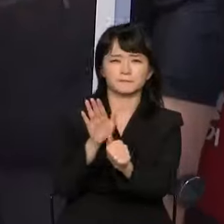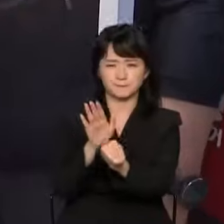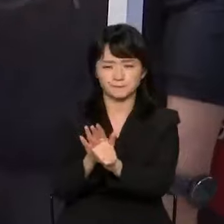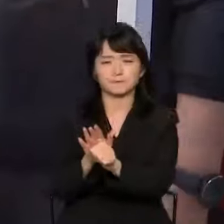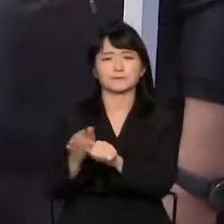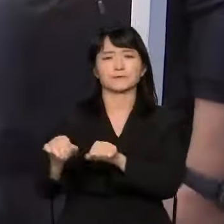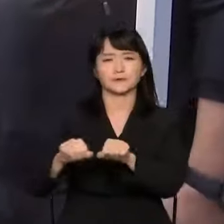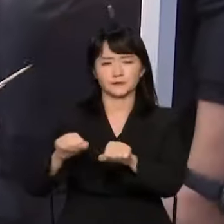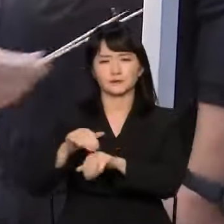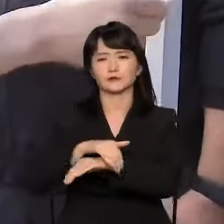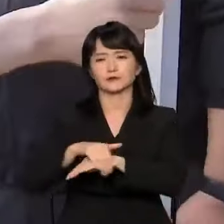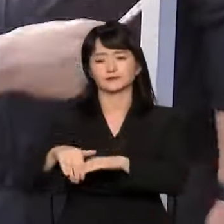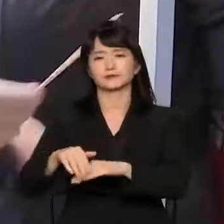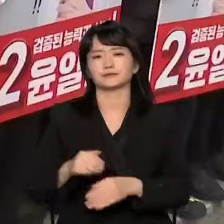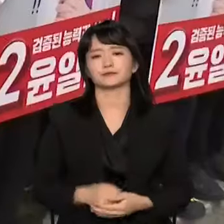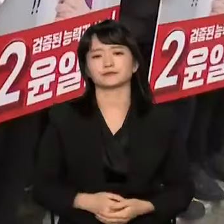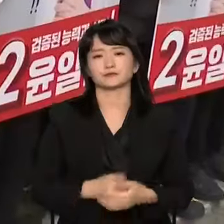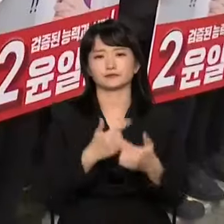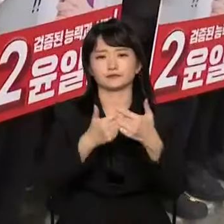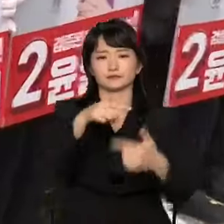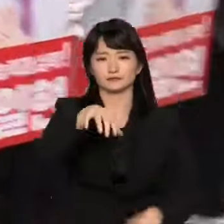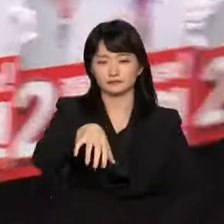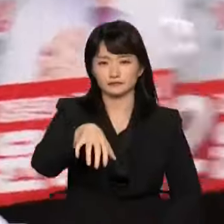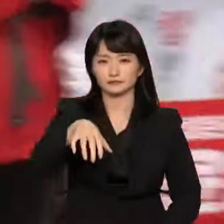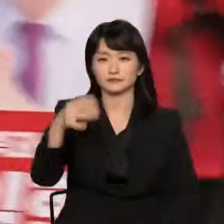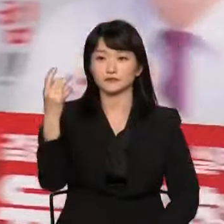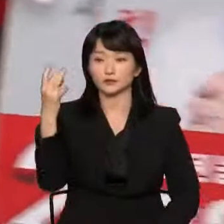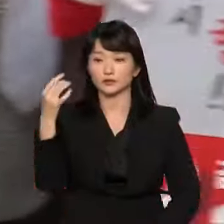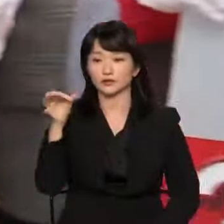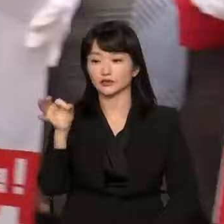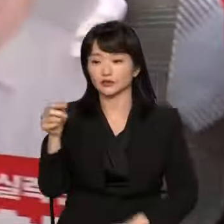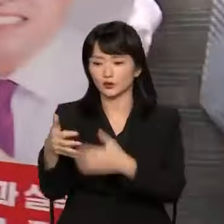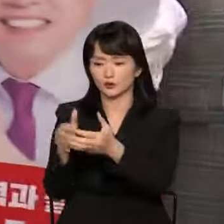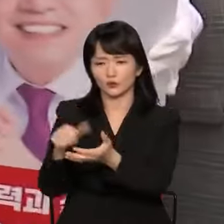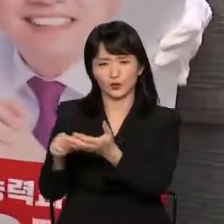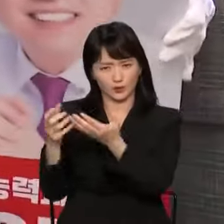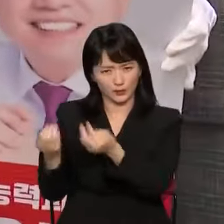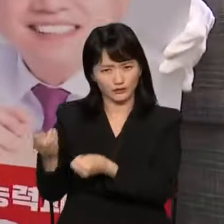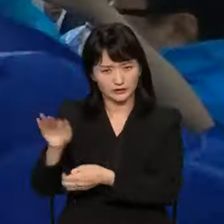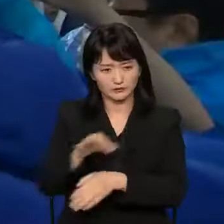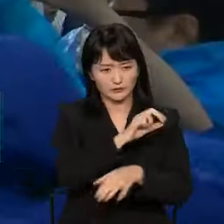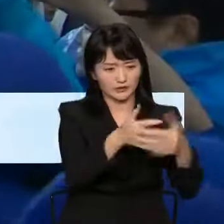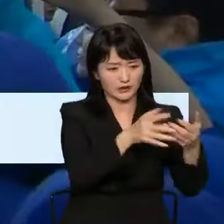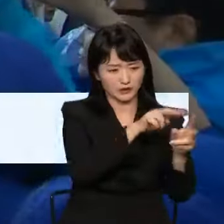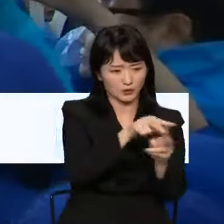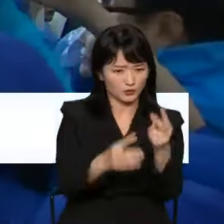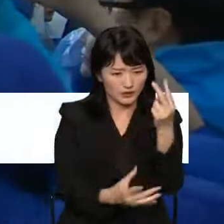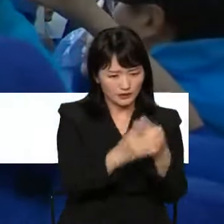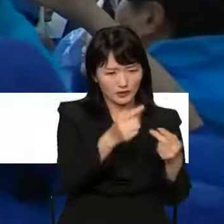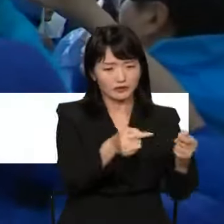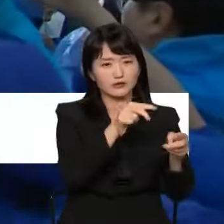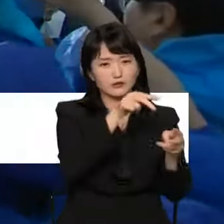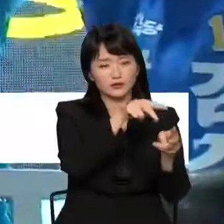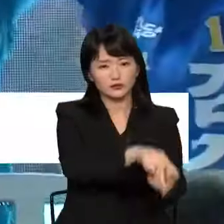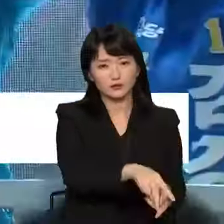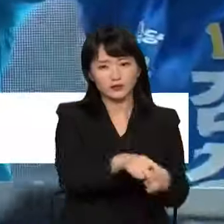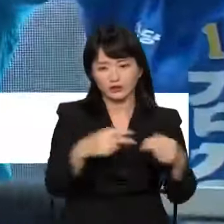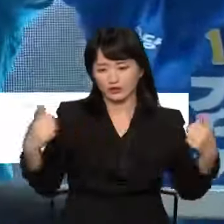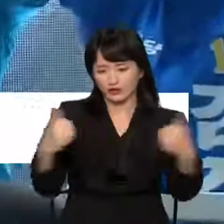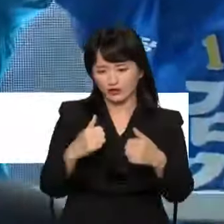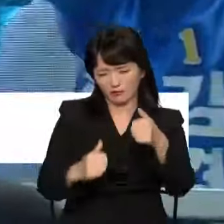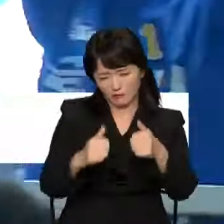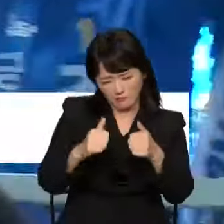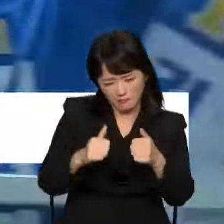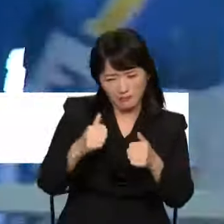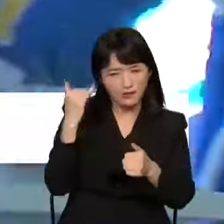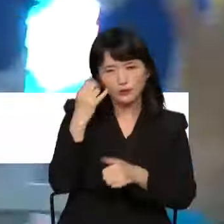나설 계획입니다. 부산은 전통적으로 여권 강세 지역이지만 야권 단일 후보가 출마할 경우 접전이 예상된다는